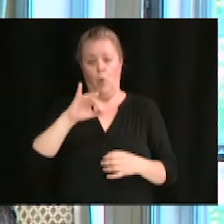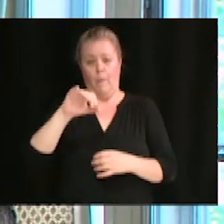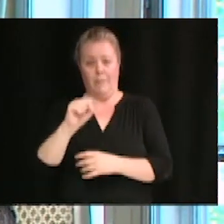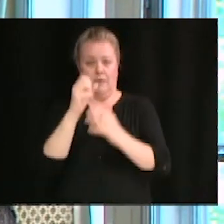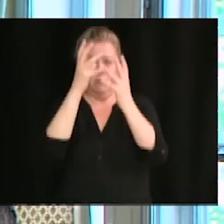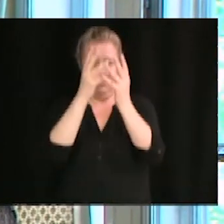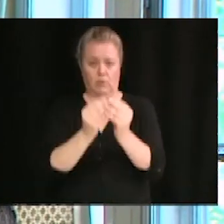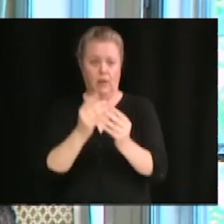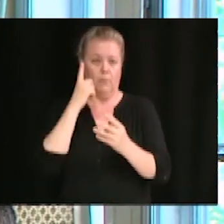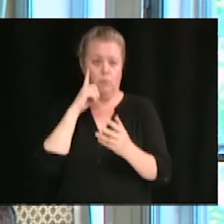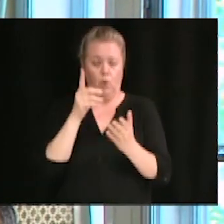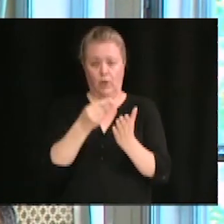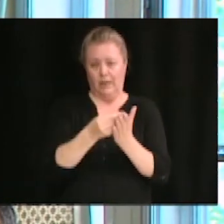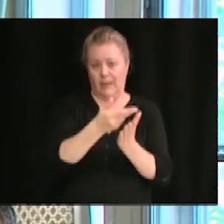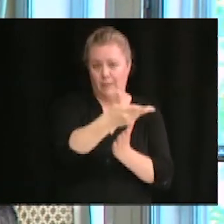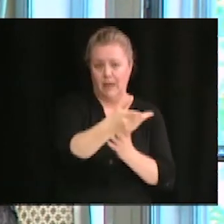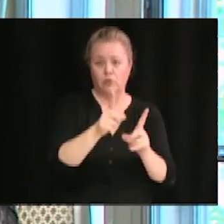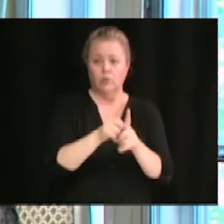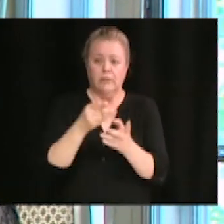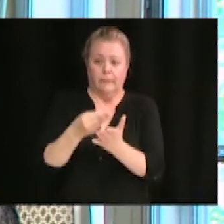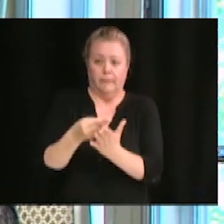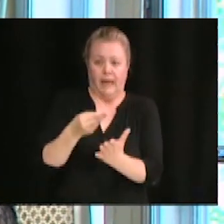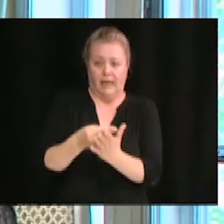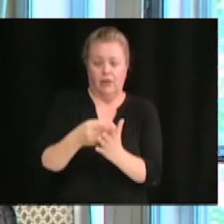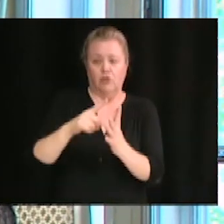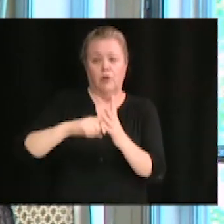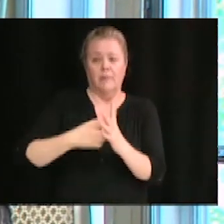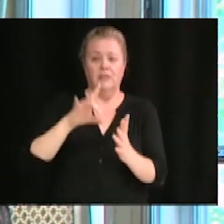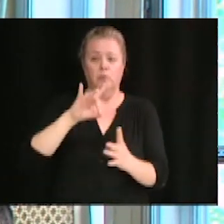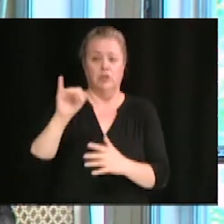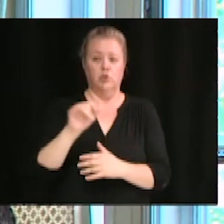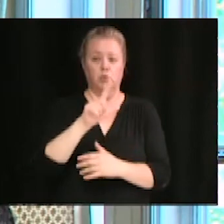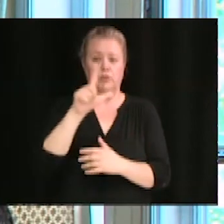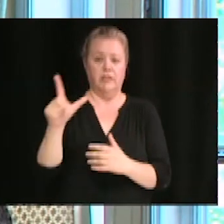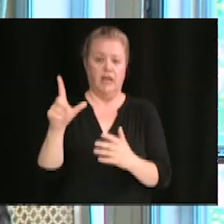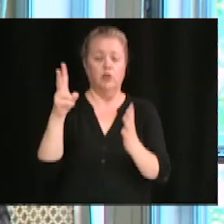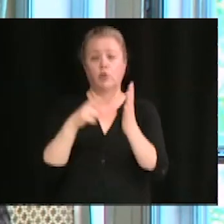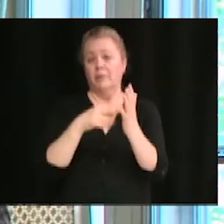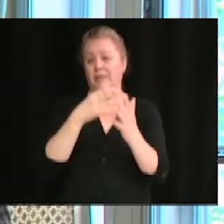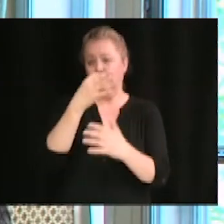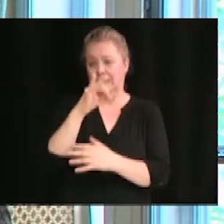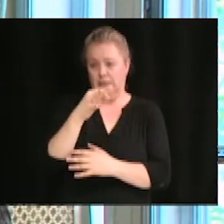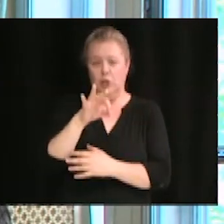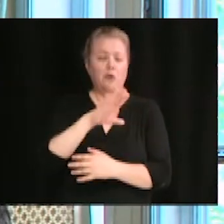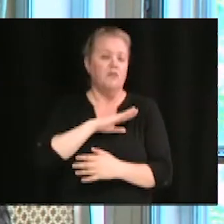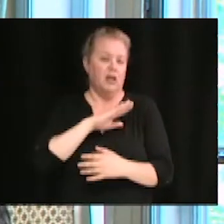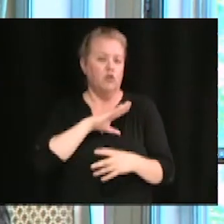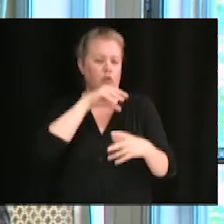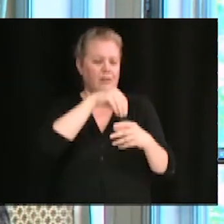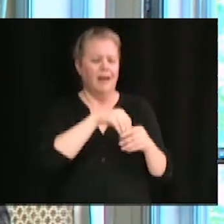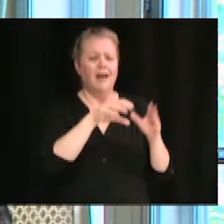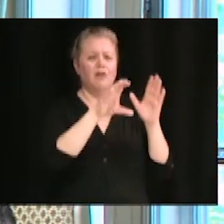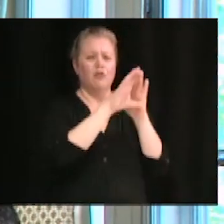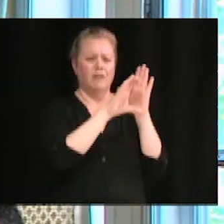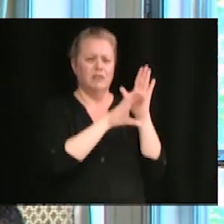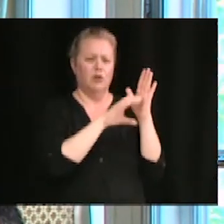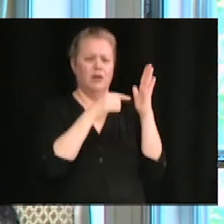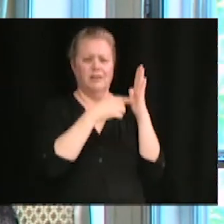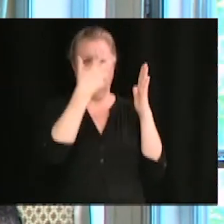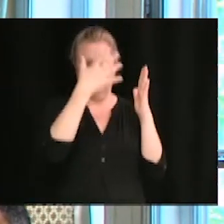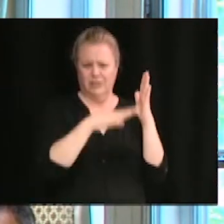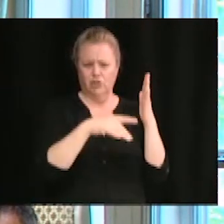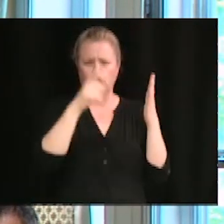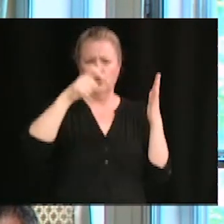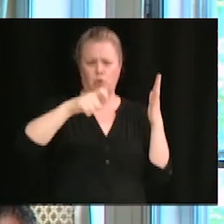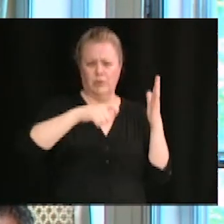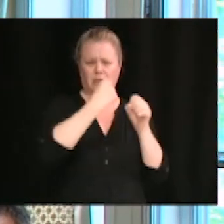compter du 8 juillet 2019, selon les conditions de travail et les conditions salariales contenues dans la Convention collective des fonctionnaires municipaux de la